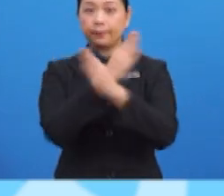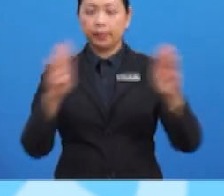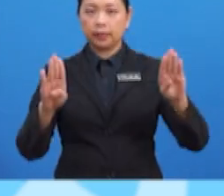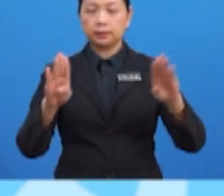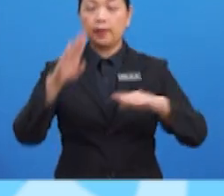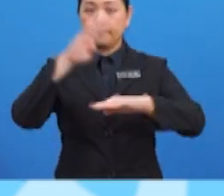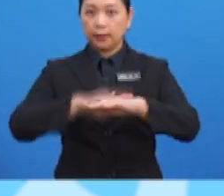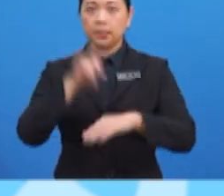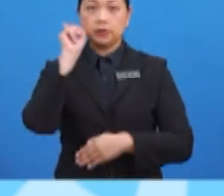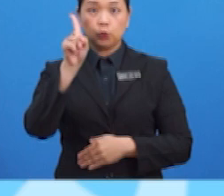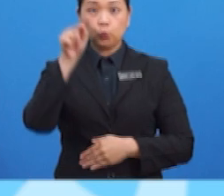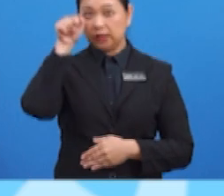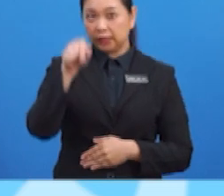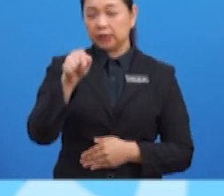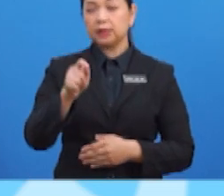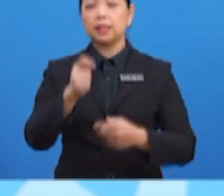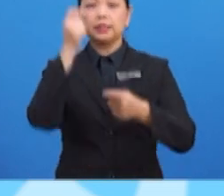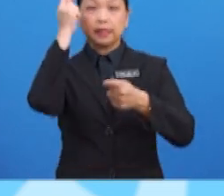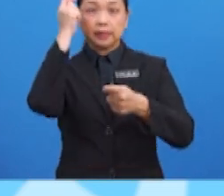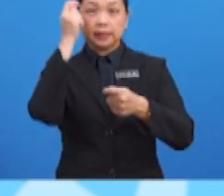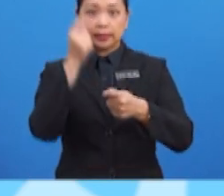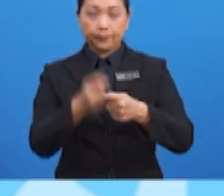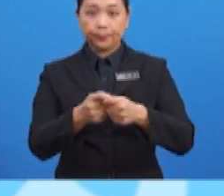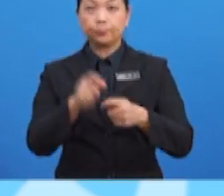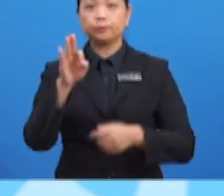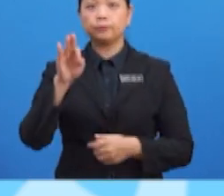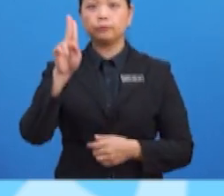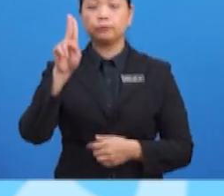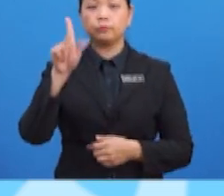satu titik tetap, yakni fulcrum.